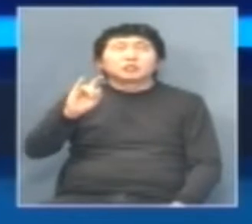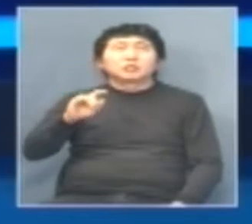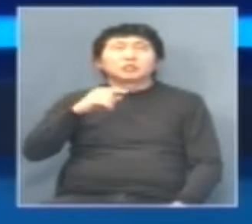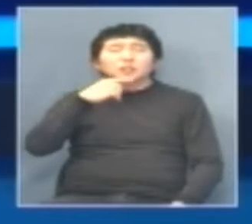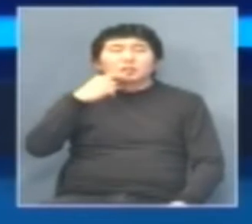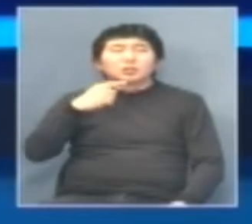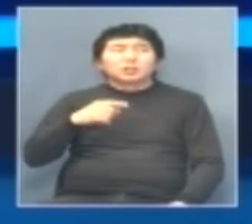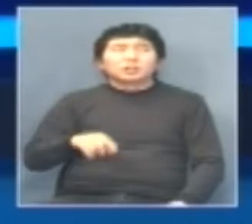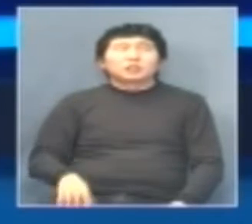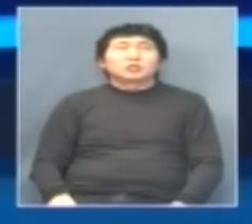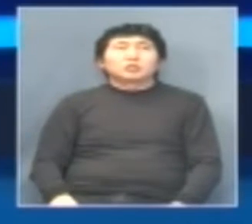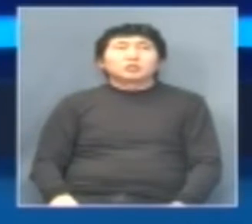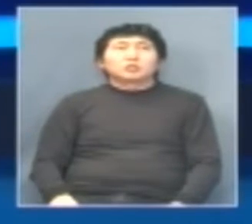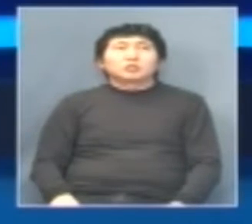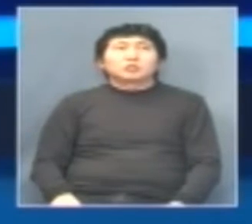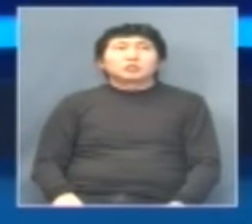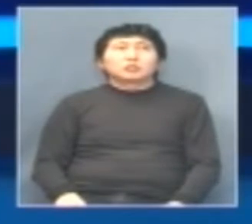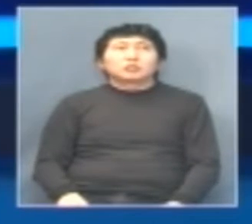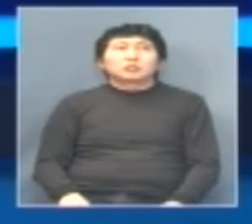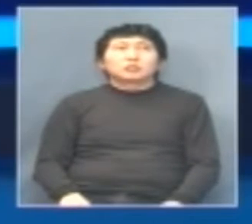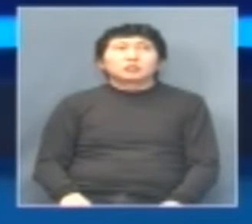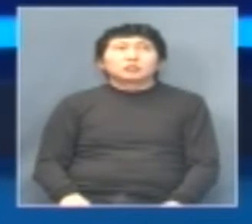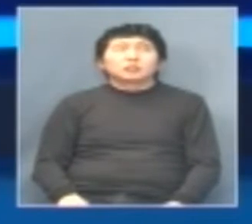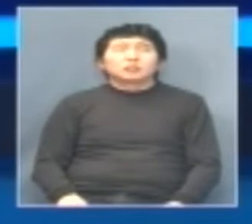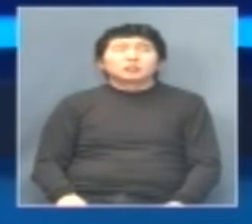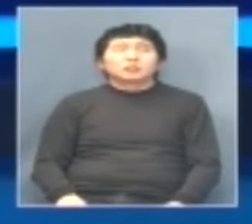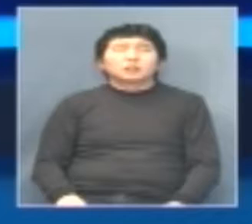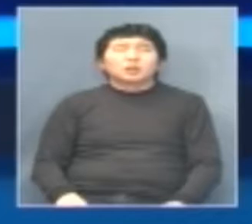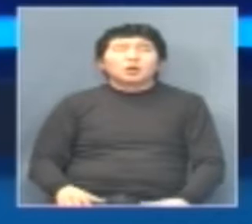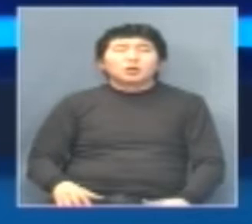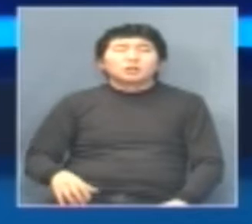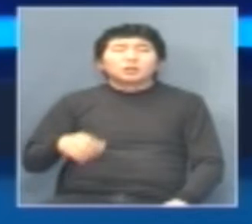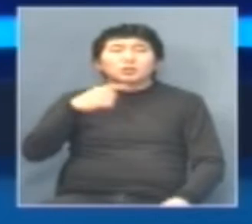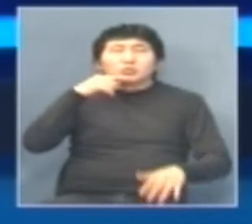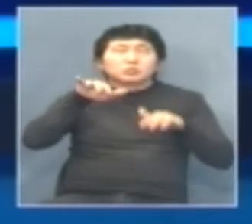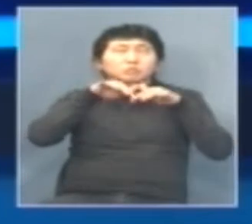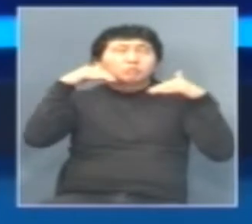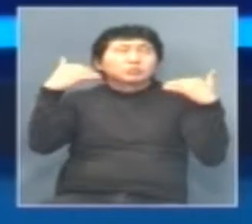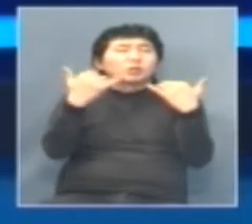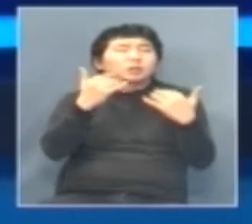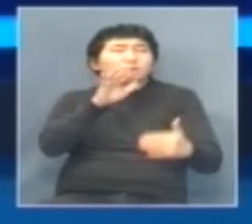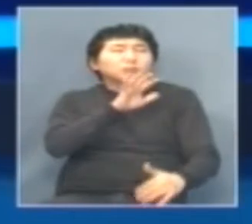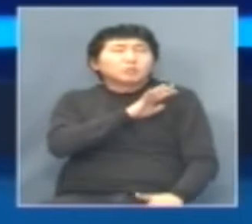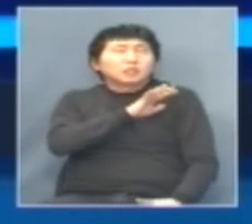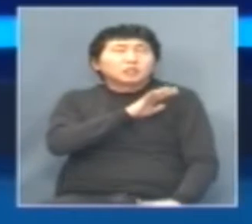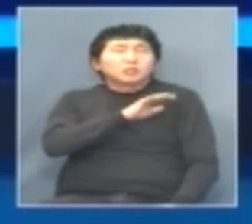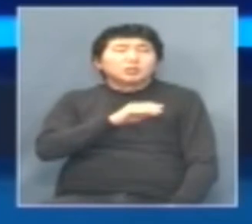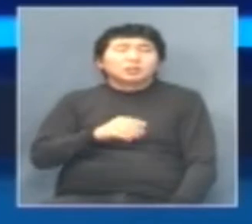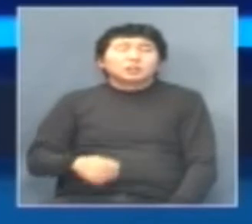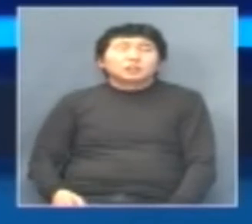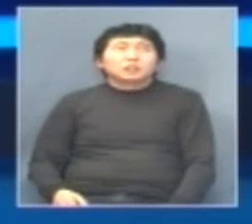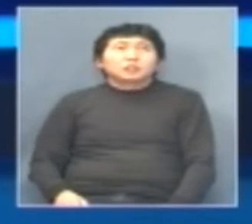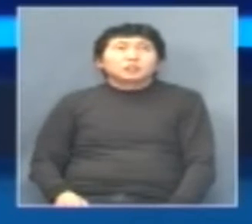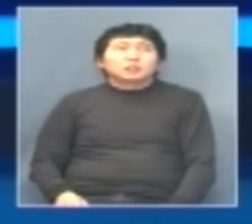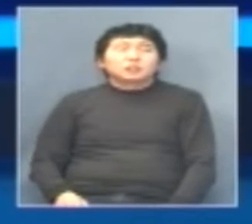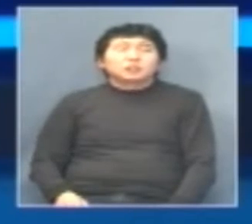мен оқытушылары, сарапшылар мен ғалымдар және қоғам қайраткерлері қатысты. 1 желтоқсан тұңғыш президент күніне орай ұйымдастырылған дөңгелек